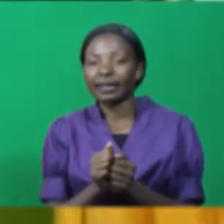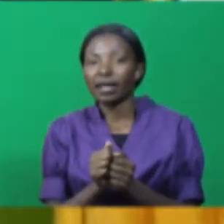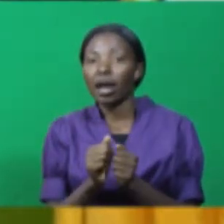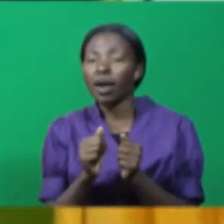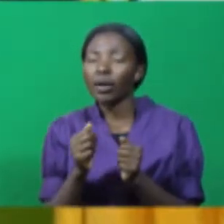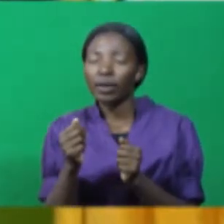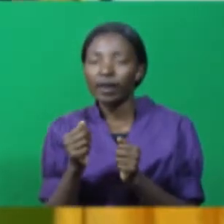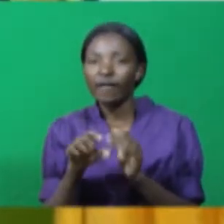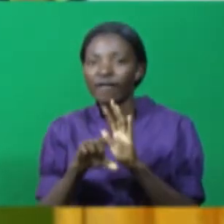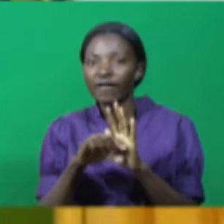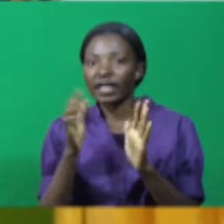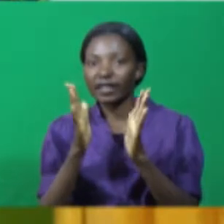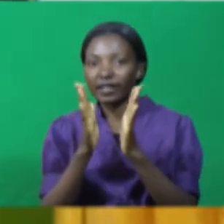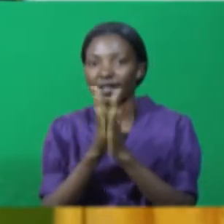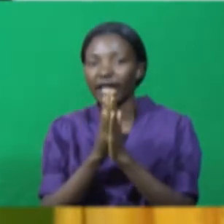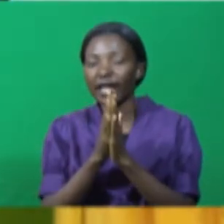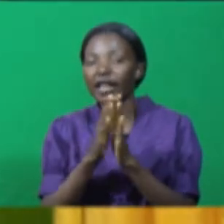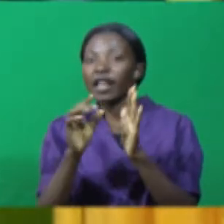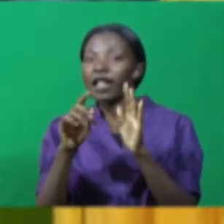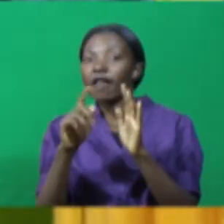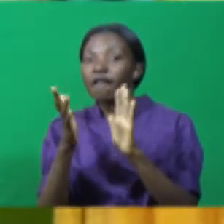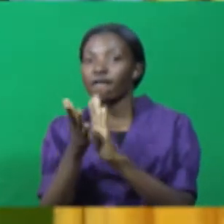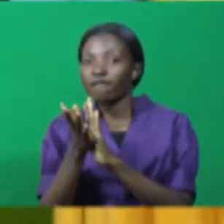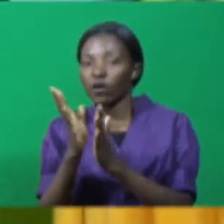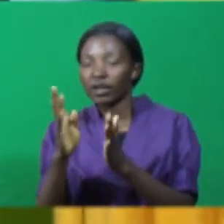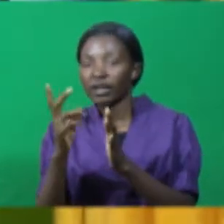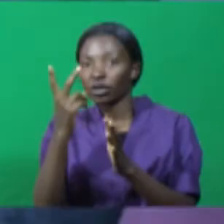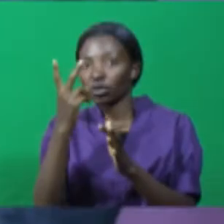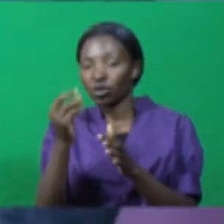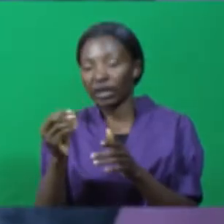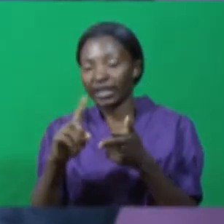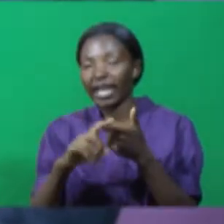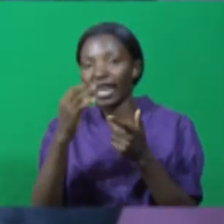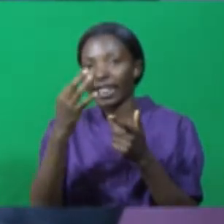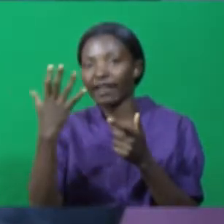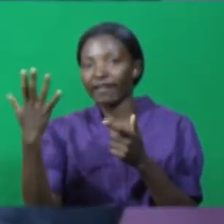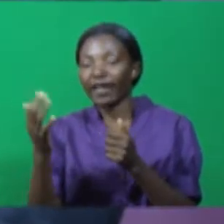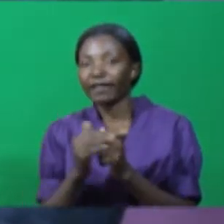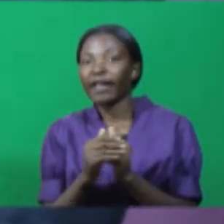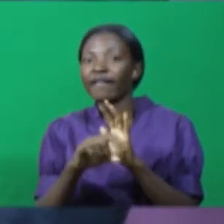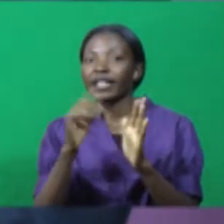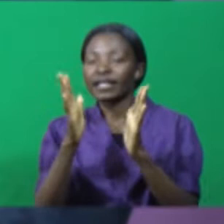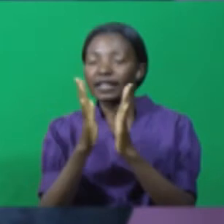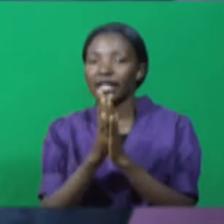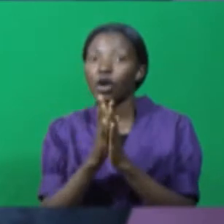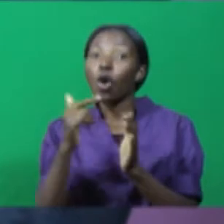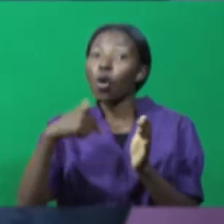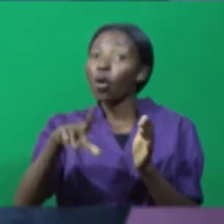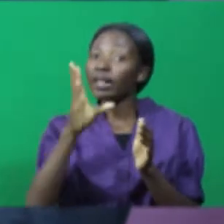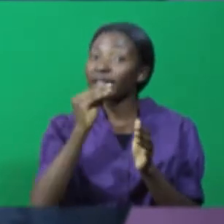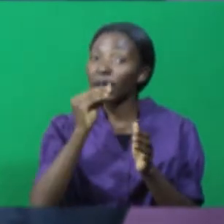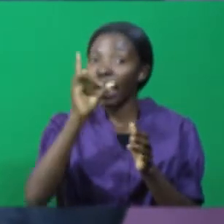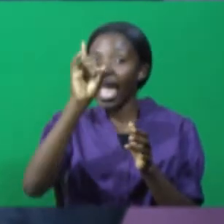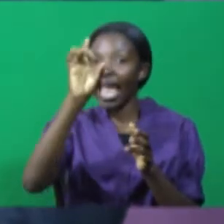zvakaitwa verse ya 10 verse 14 verse 20 na 35 verse 10 endai munoudza Hezekia